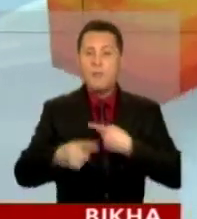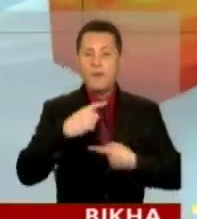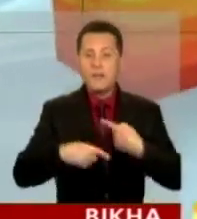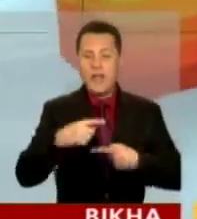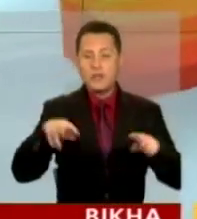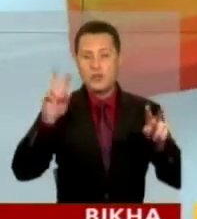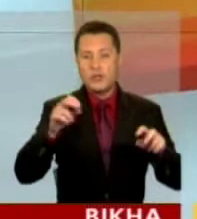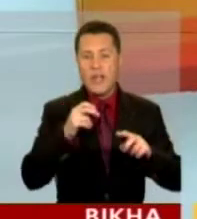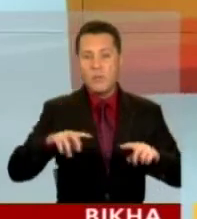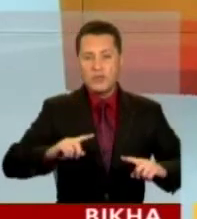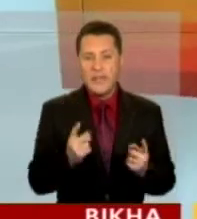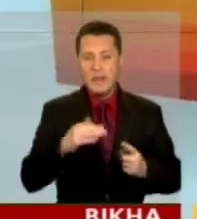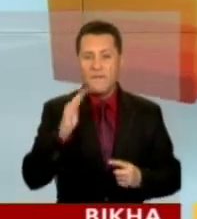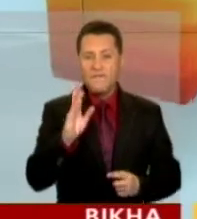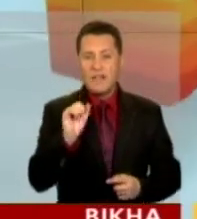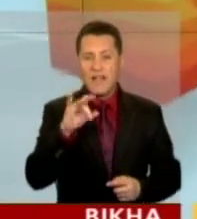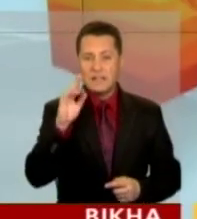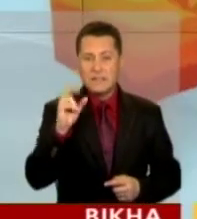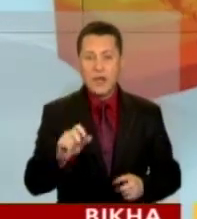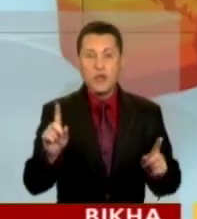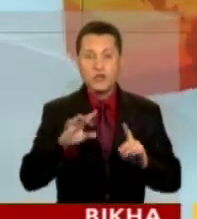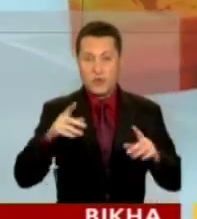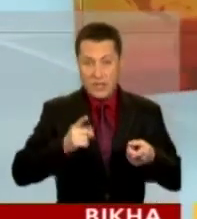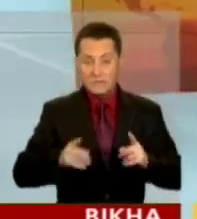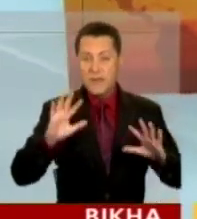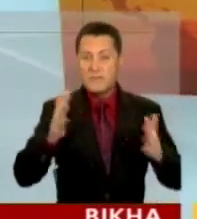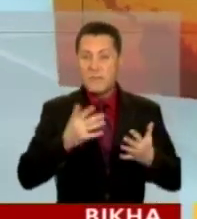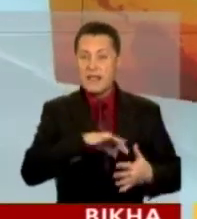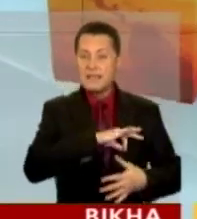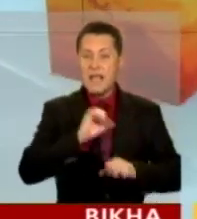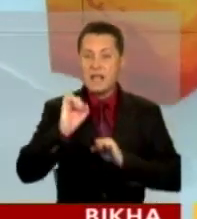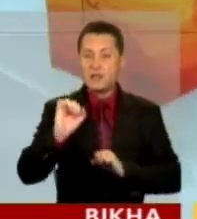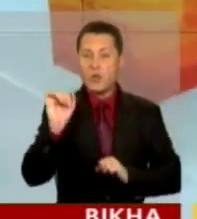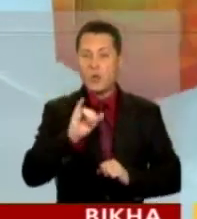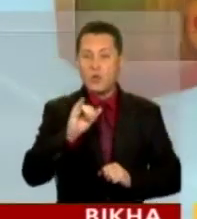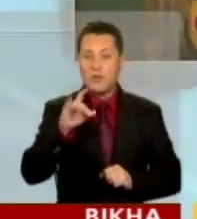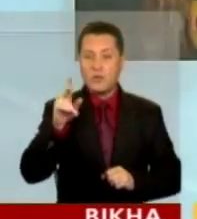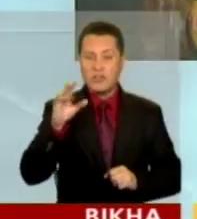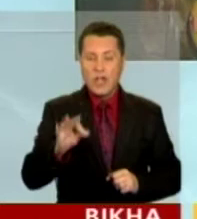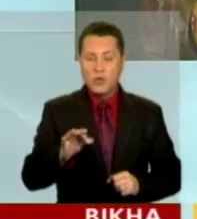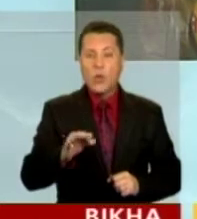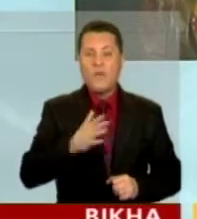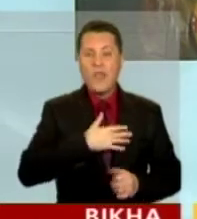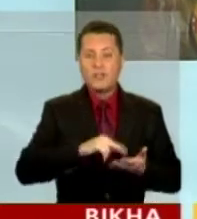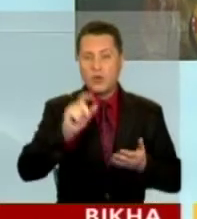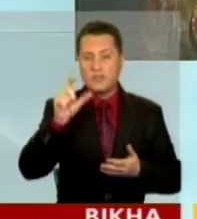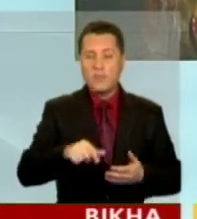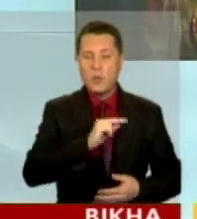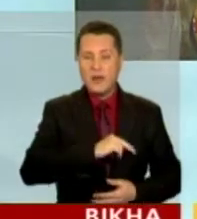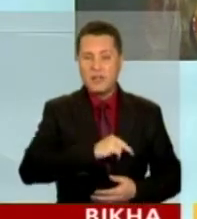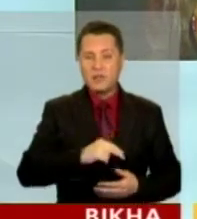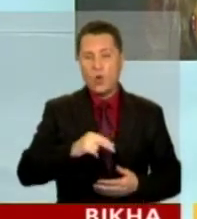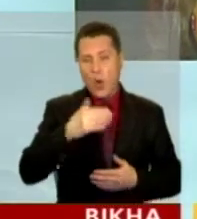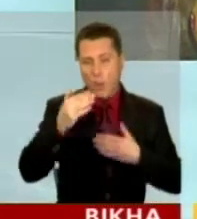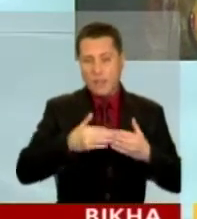до теми затримання Сергія Власенка. Що ж насправді сталося із захисником Юлії Тимошенко, дізнаємося від Юлії Янчар. Вона працює під Генпрокуратурою